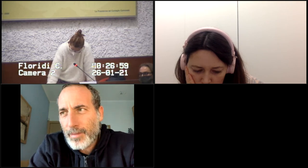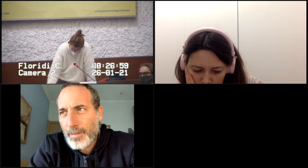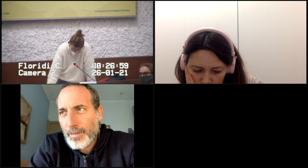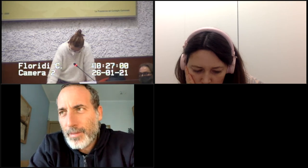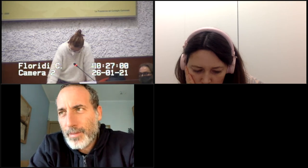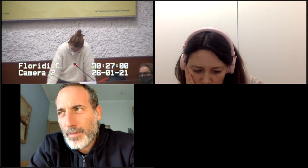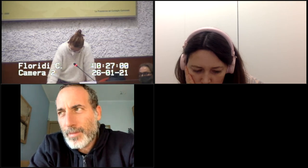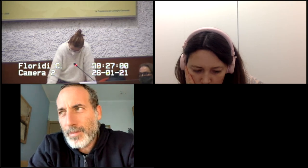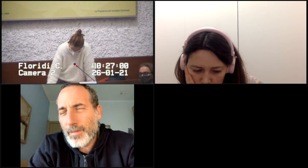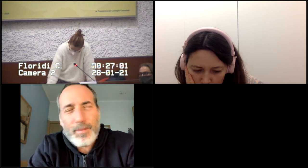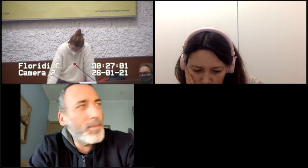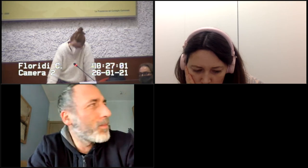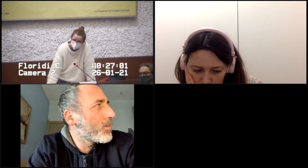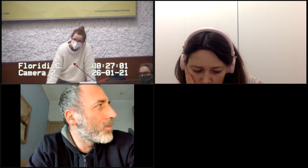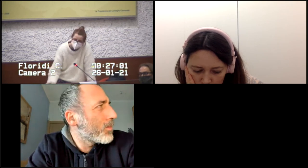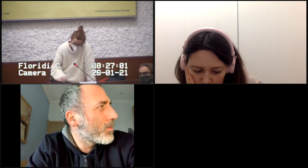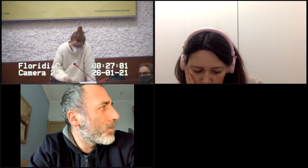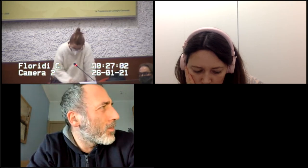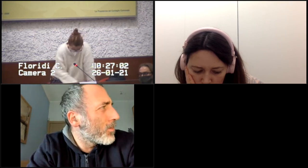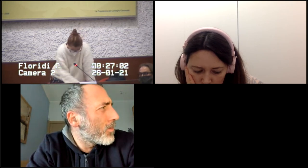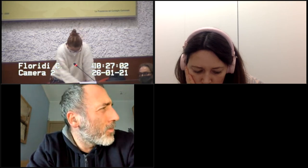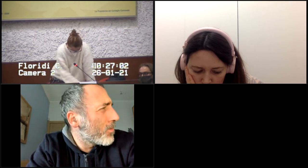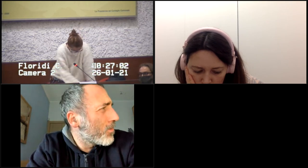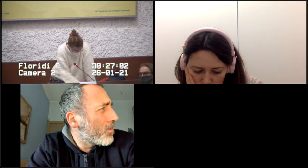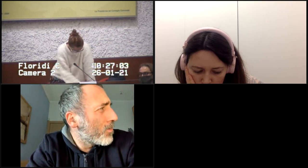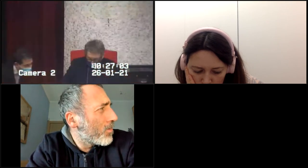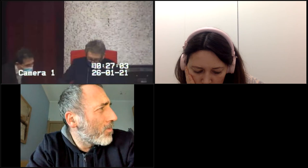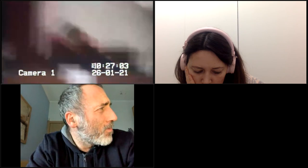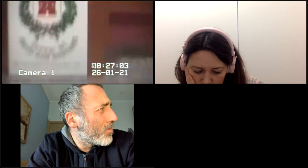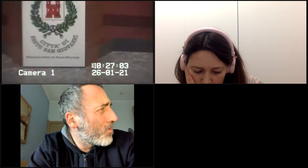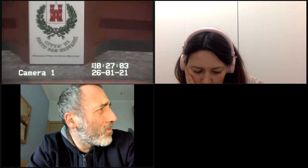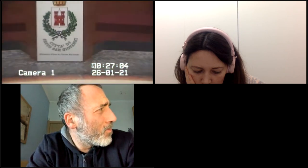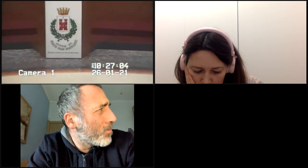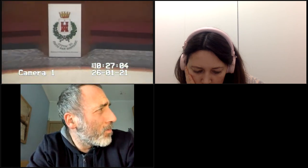colleghi. Il nostro voto comunque è di astensione.